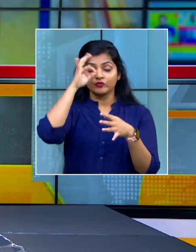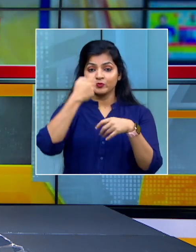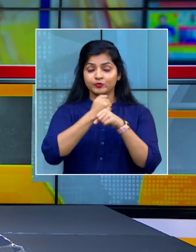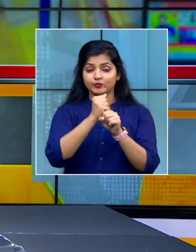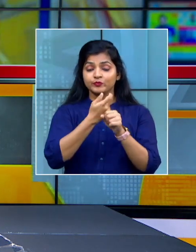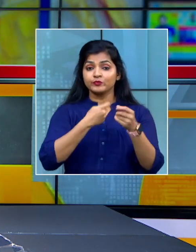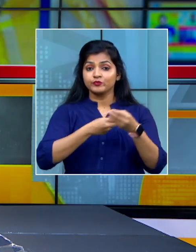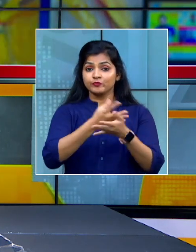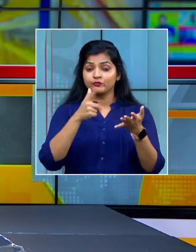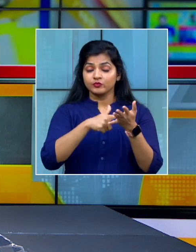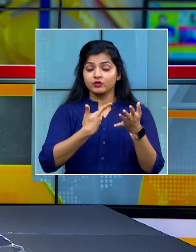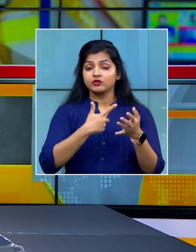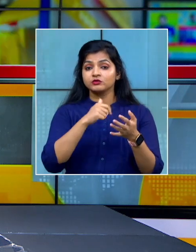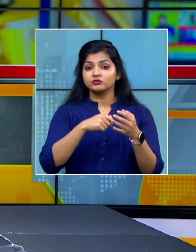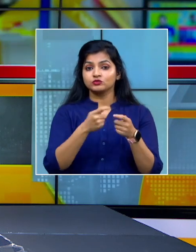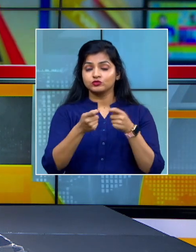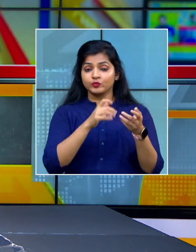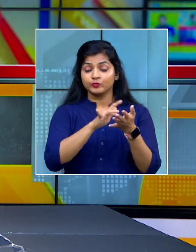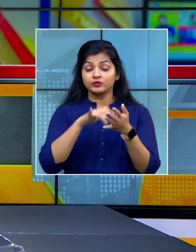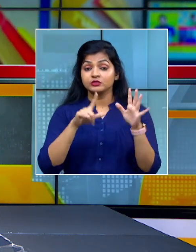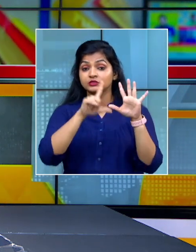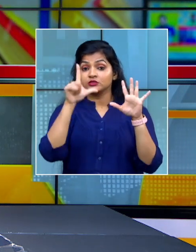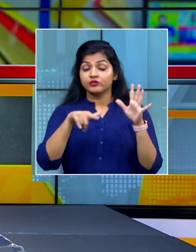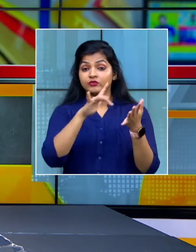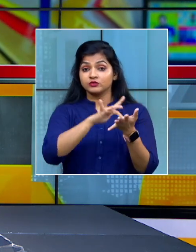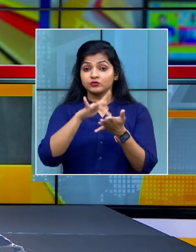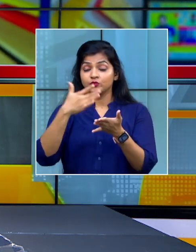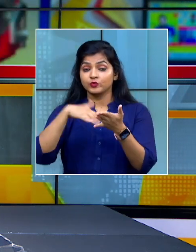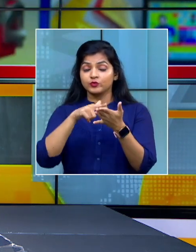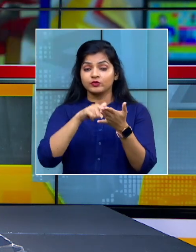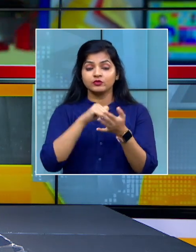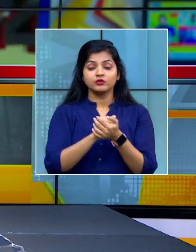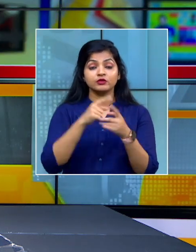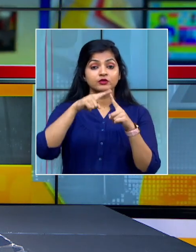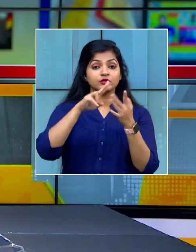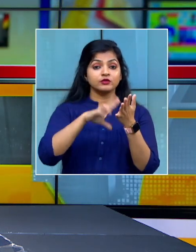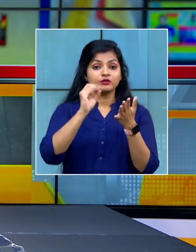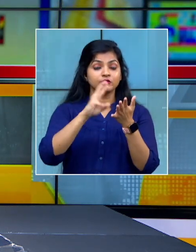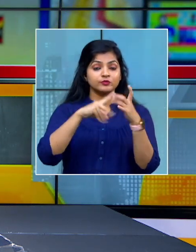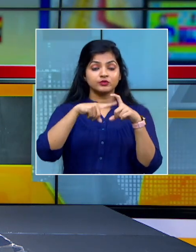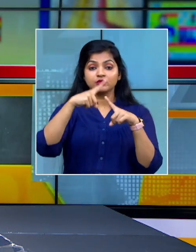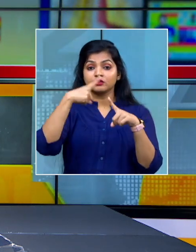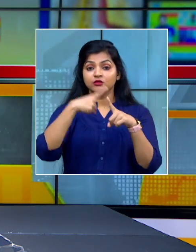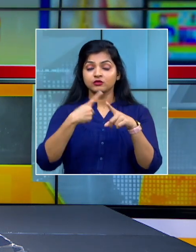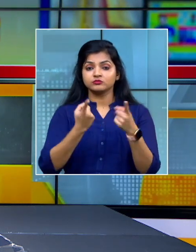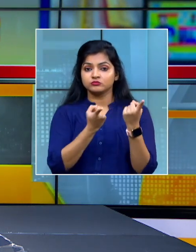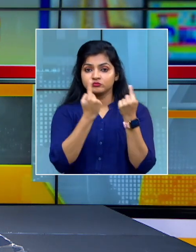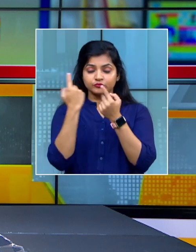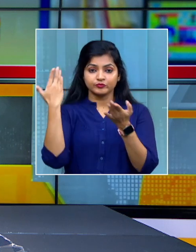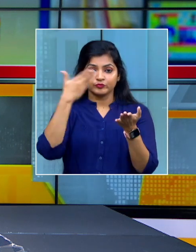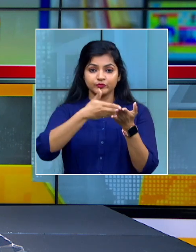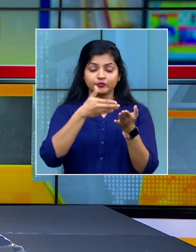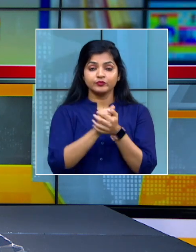ഇൻകം ടാക്സിന്റെ റെയ്ഡ്. 7 സ്ഥാപനങ്ങളിലാണ് ഒരേ സമയം റെയ്ഡ് നടക്കുന്നത്. നടൻ സൗബിൻ സാഹിറിന്റെ പറവ ഫിലിംസ് കമ്പനിയിലും ആദായനികുതി